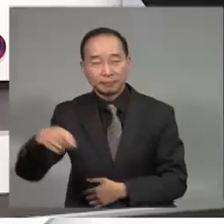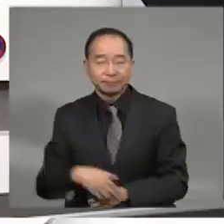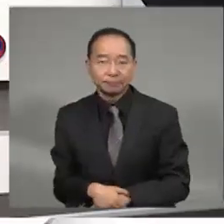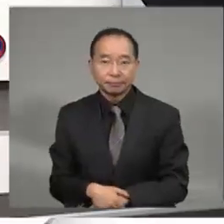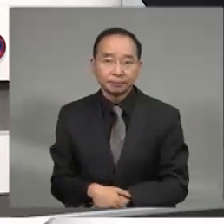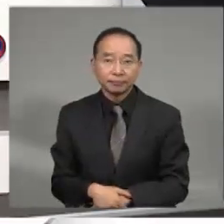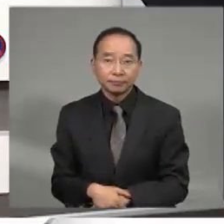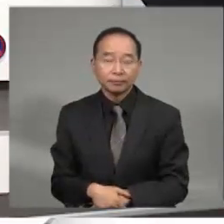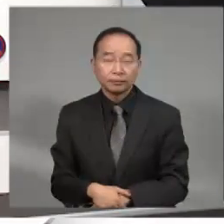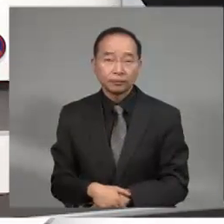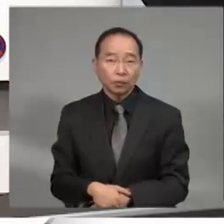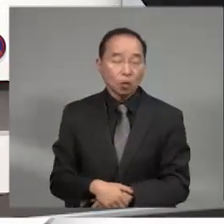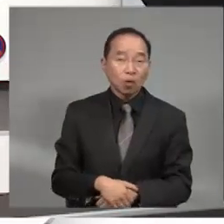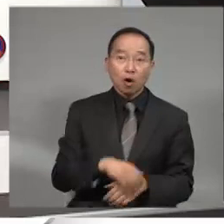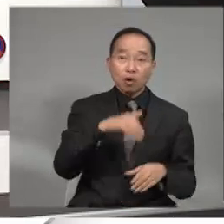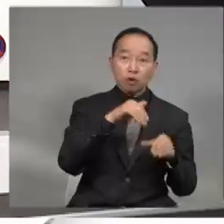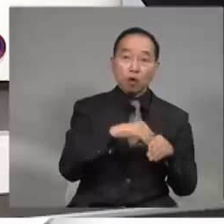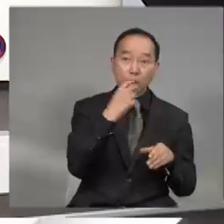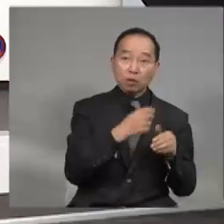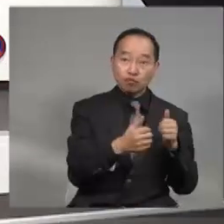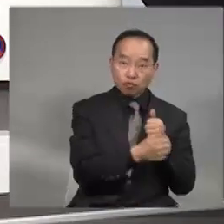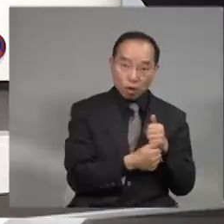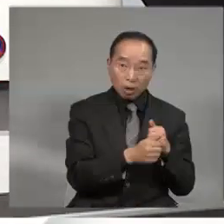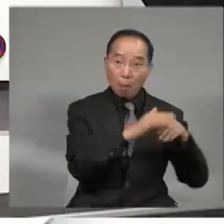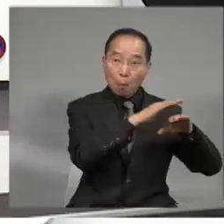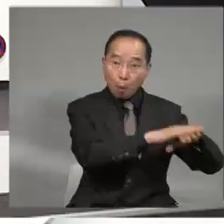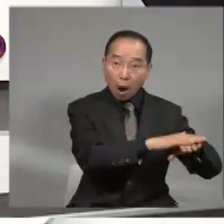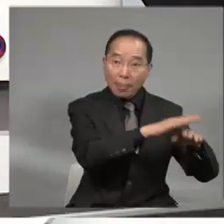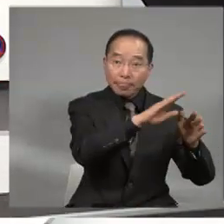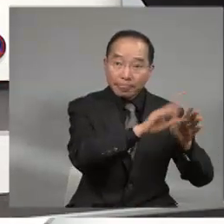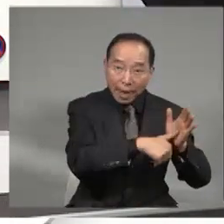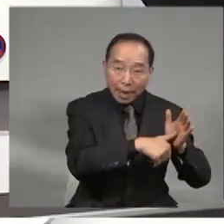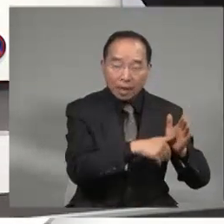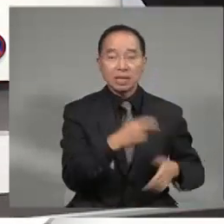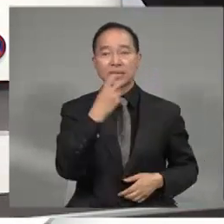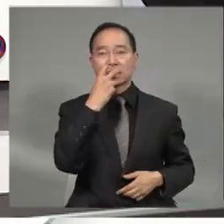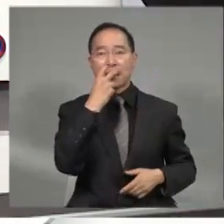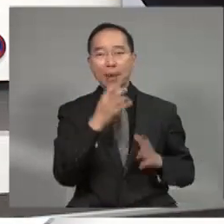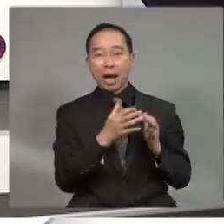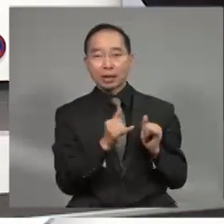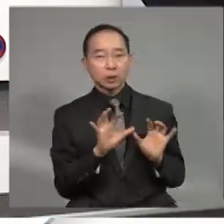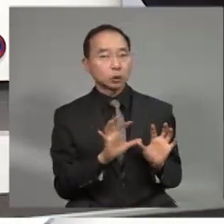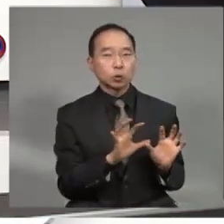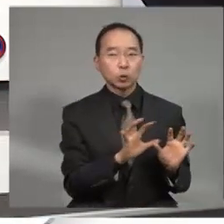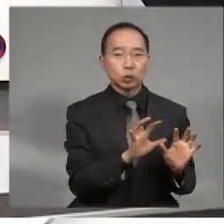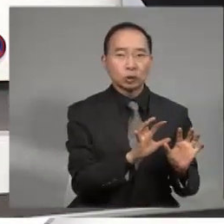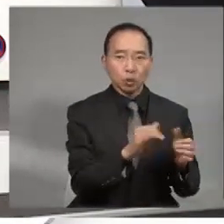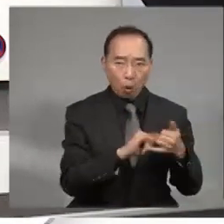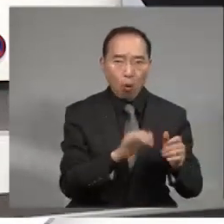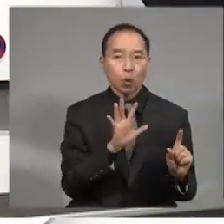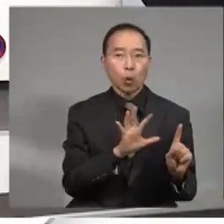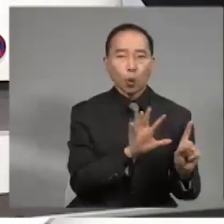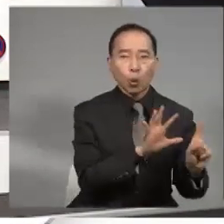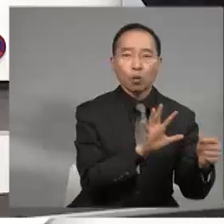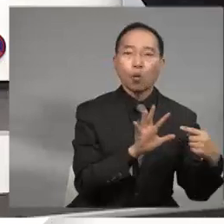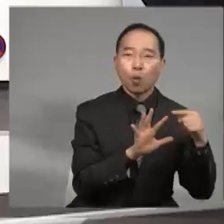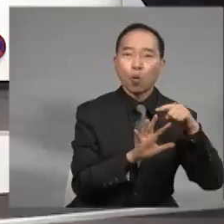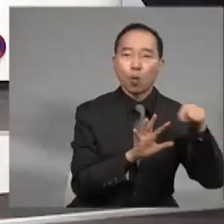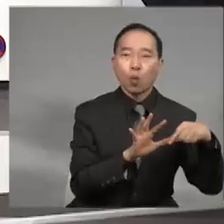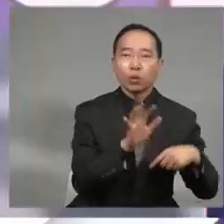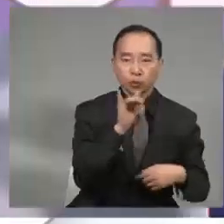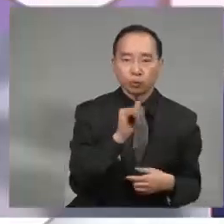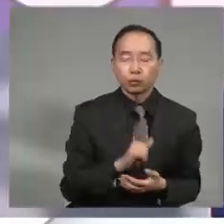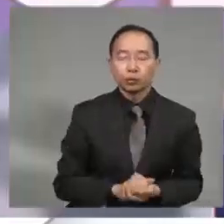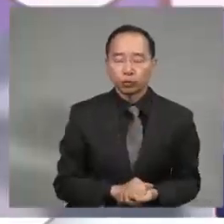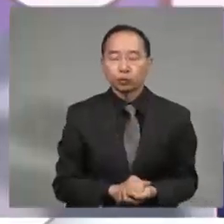간다고 하니까 어떤 보안이나 이런 부분은 또 걱정하지 않으셔도 될 것 같습니다. 네. 네. 그리고 저는 아까부터 이 파란색 봉인지,